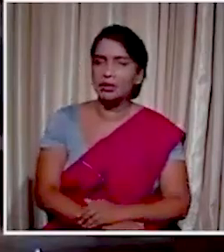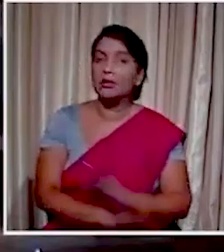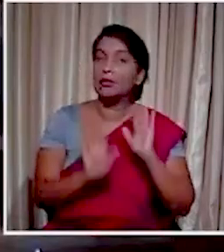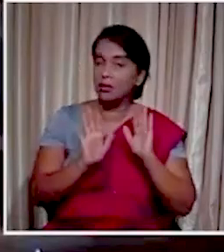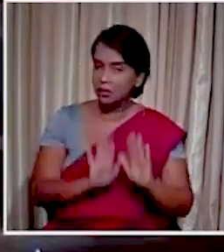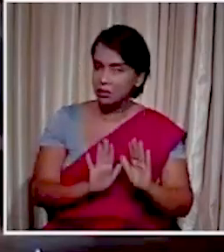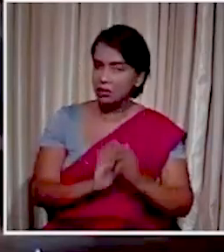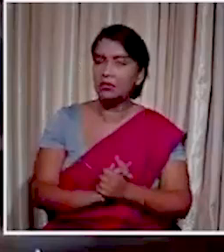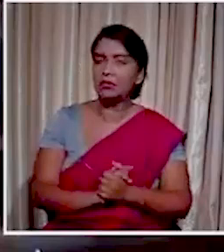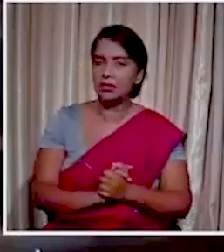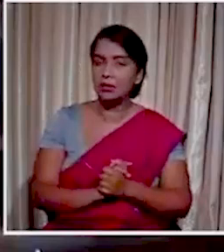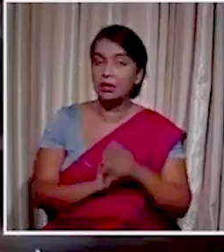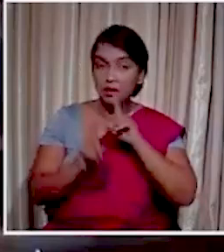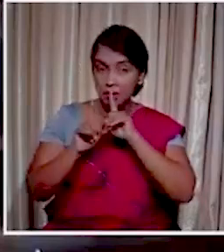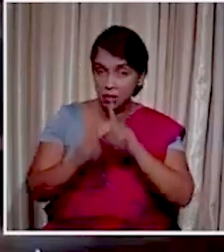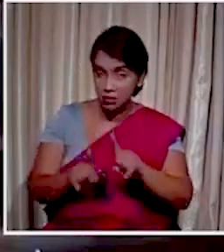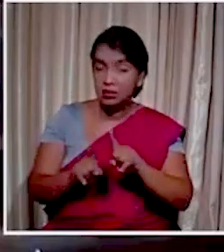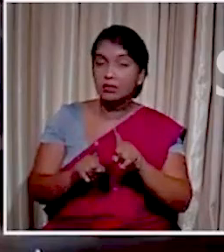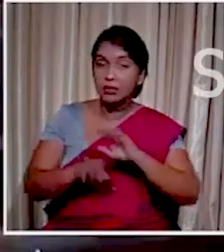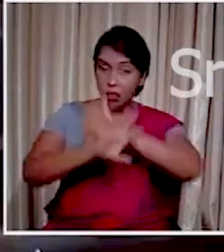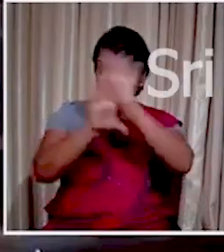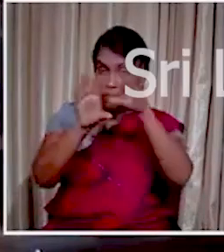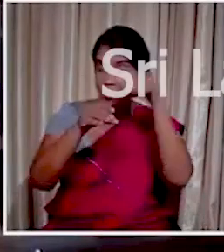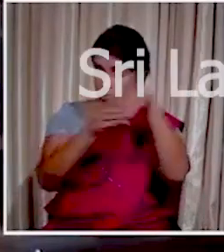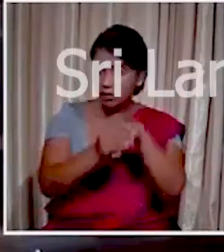හැබැයි ඒ ප්‍රකාශිත පත් වූ දේ ඇතුලේ